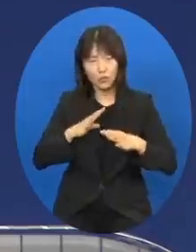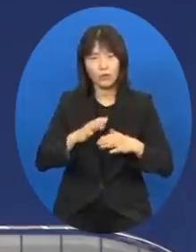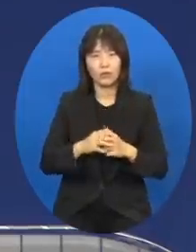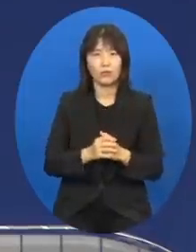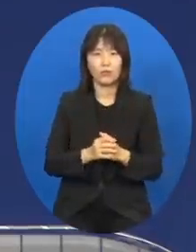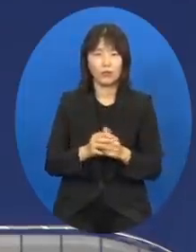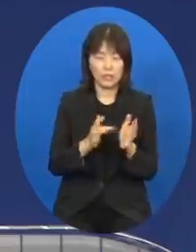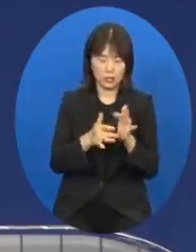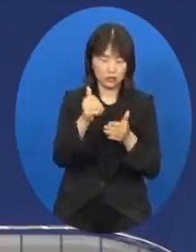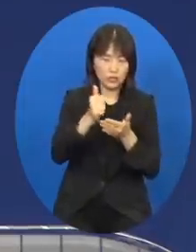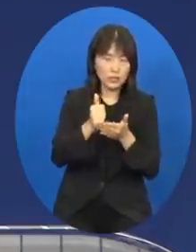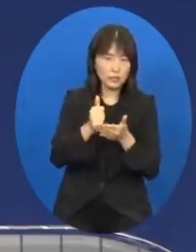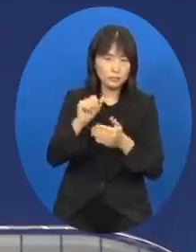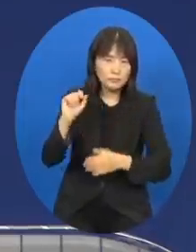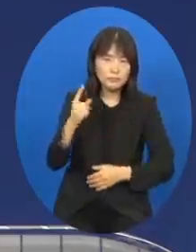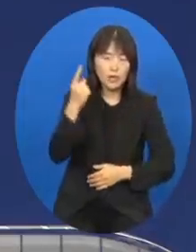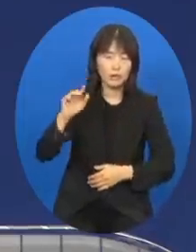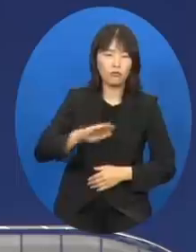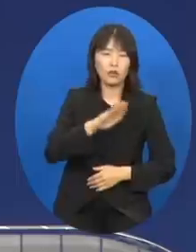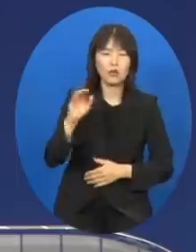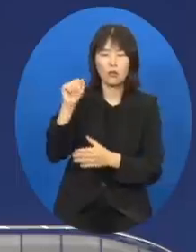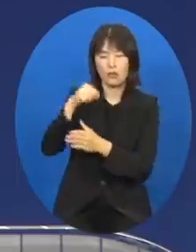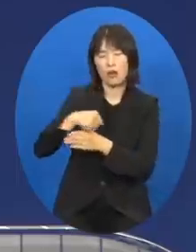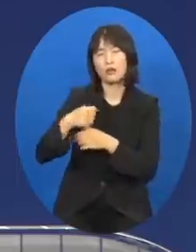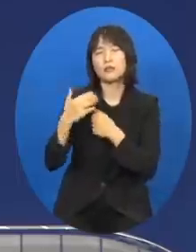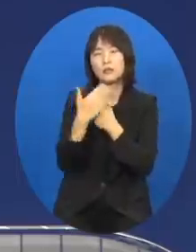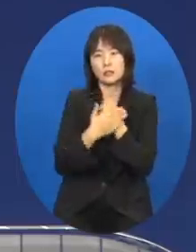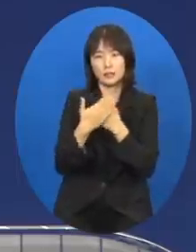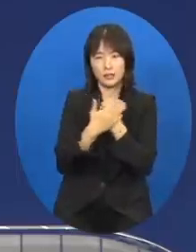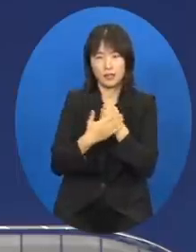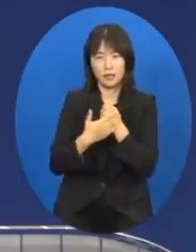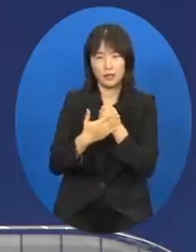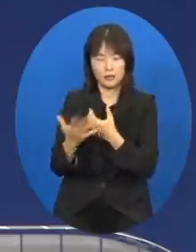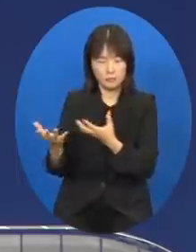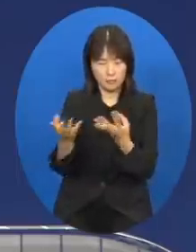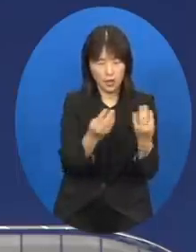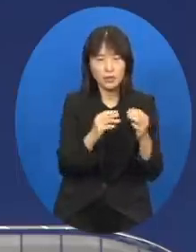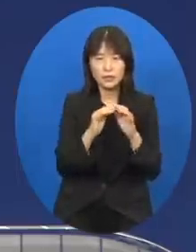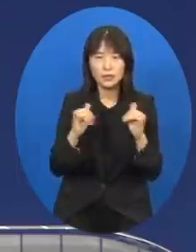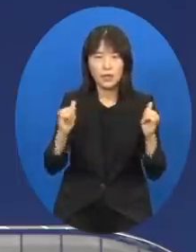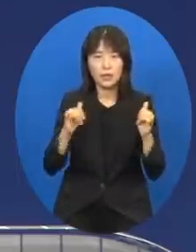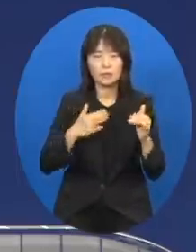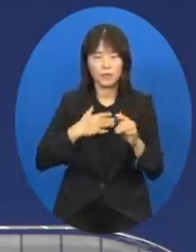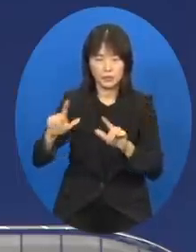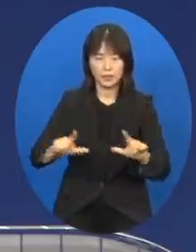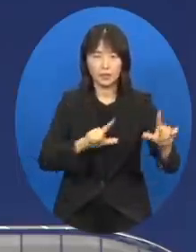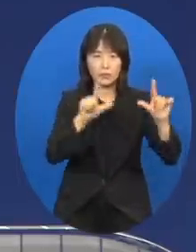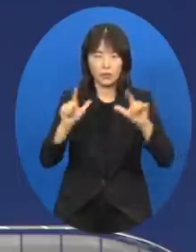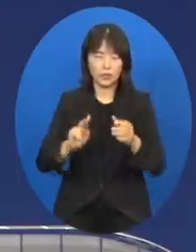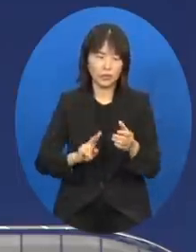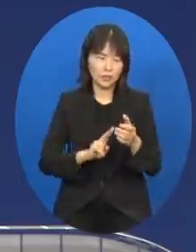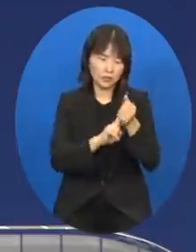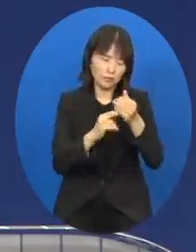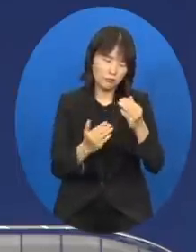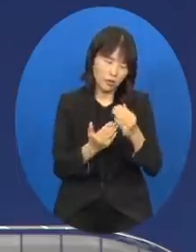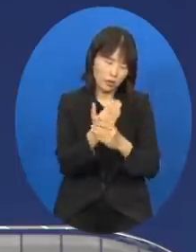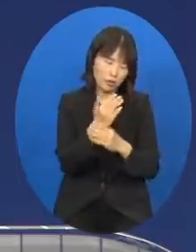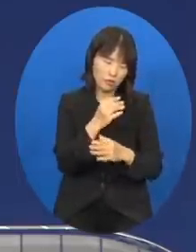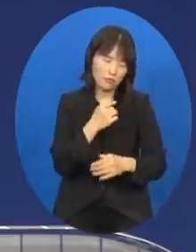이게 예수님 때문에 우리에게 허락된 은혜예요. 많은 사람들이 내 삶 속에 기적이 일어나면 좋겠다